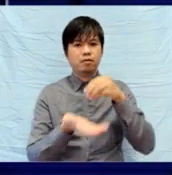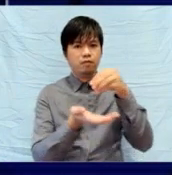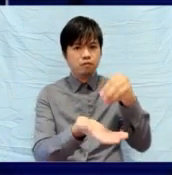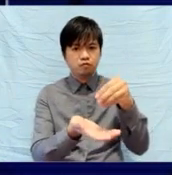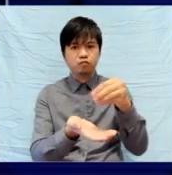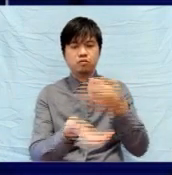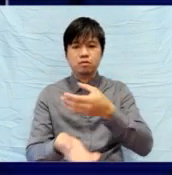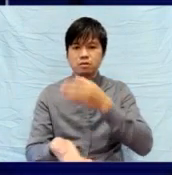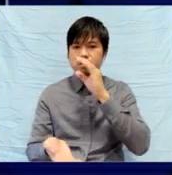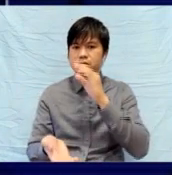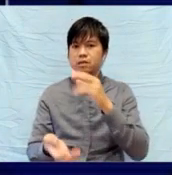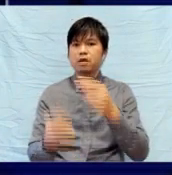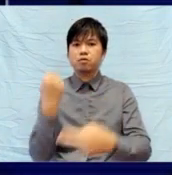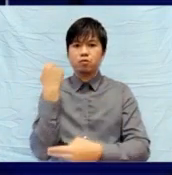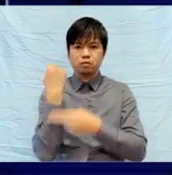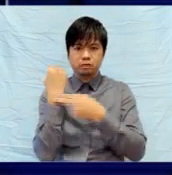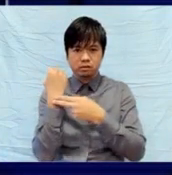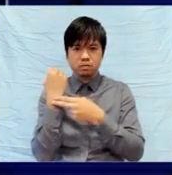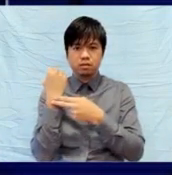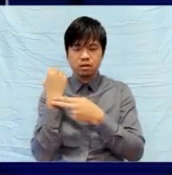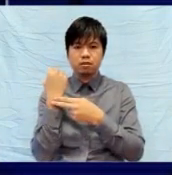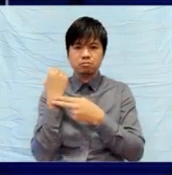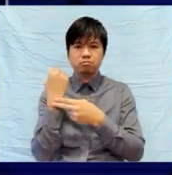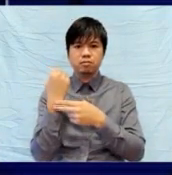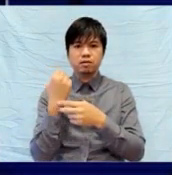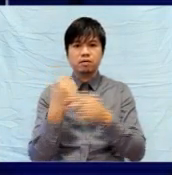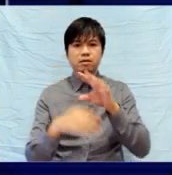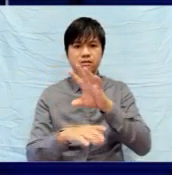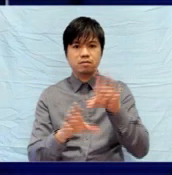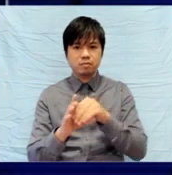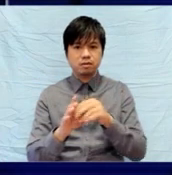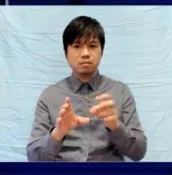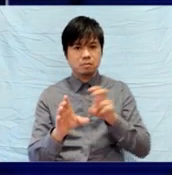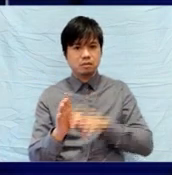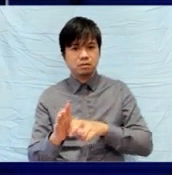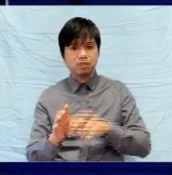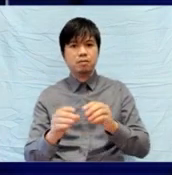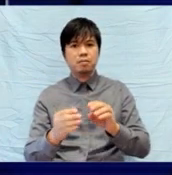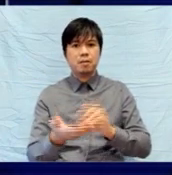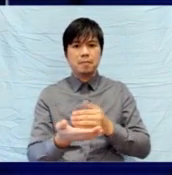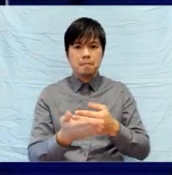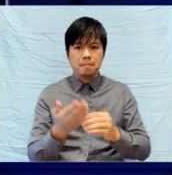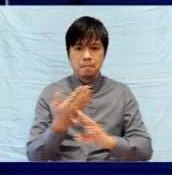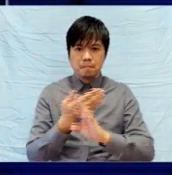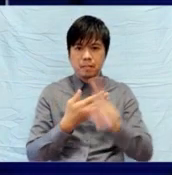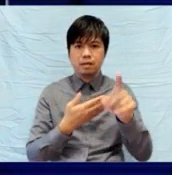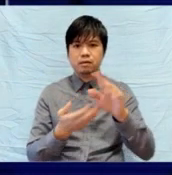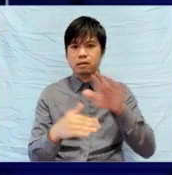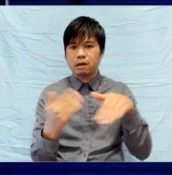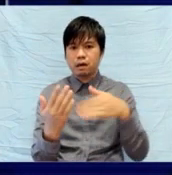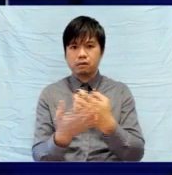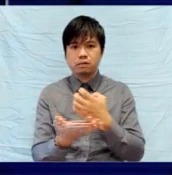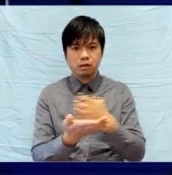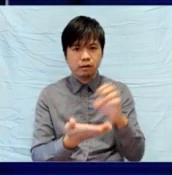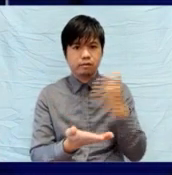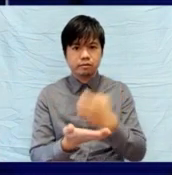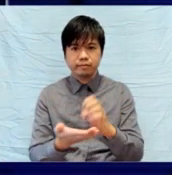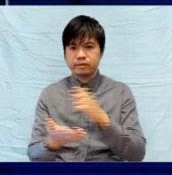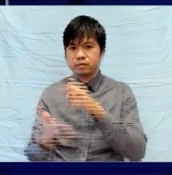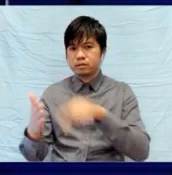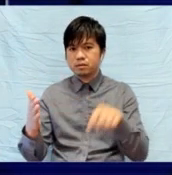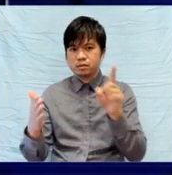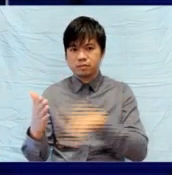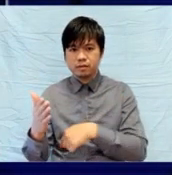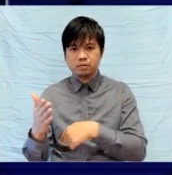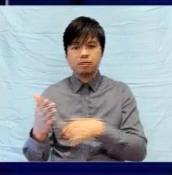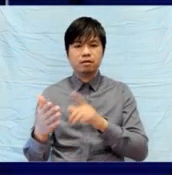hotel accommodation. Entitled din ang pasahero na maibalik sa kanya ang lahat ng ginastos sa kanyang nakanselang flight at